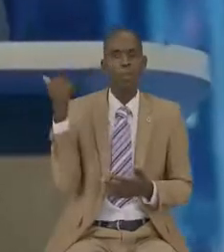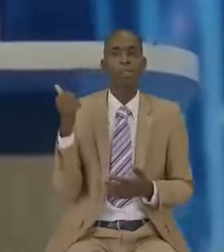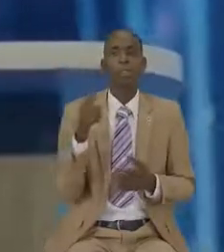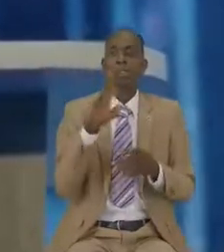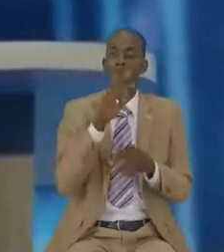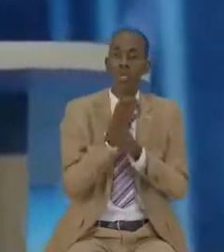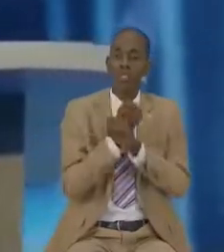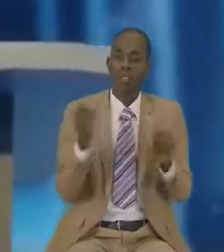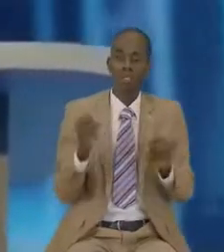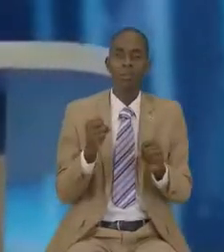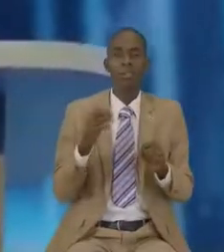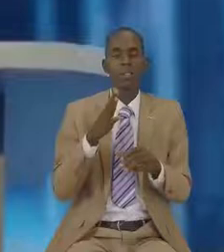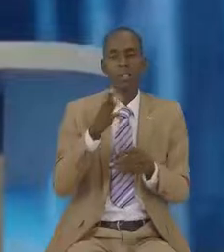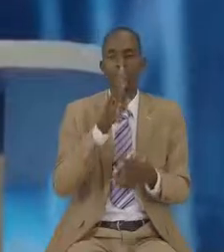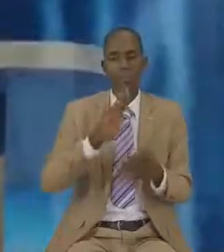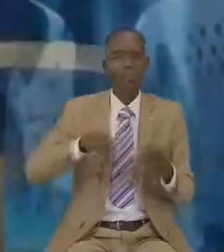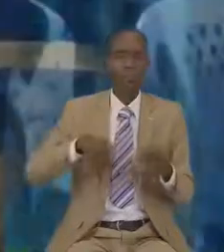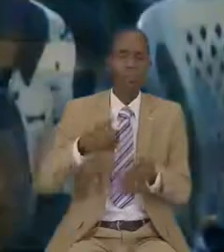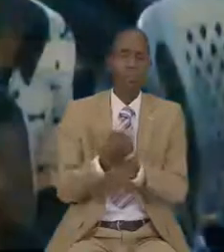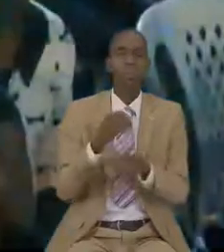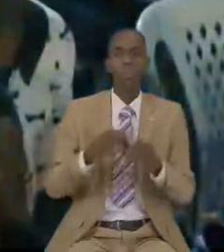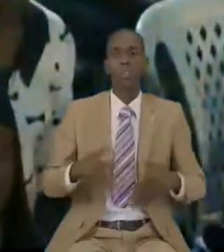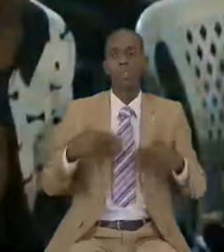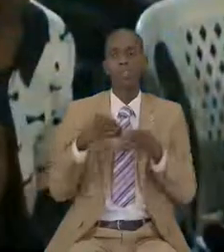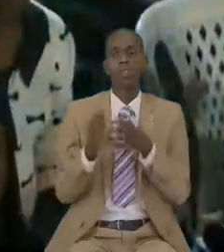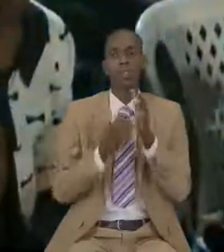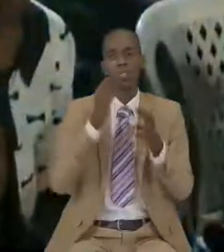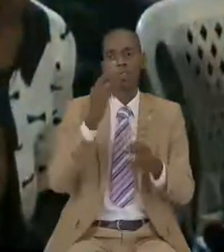Confirmation dans ta vie au nom de Jésus.